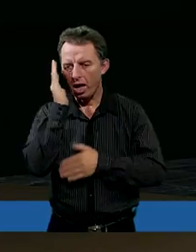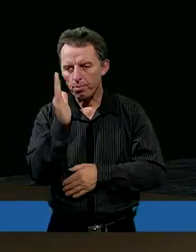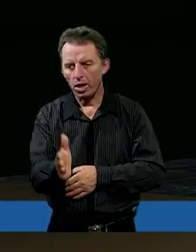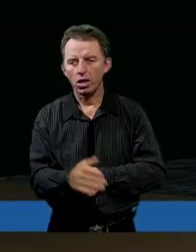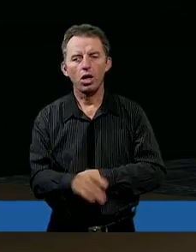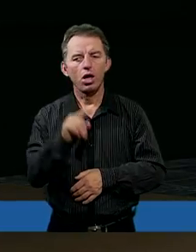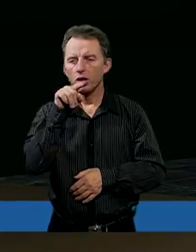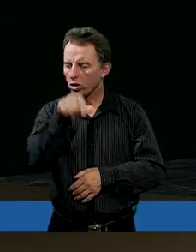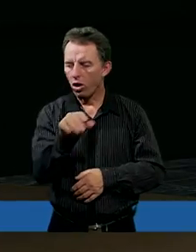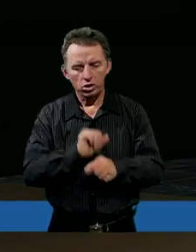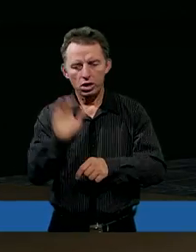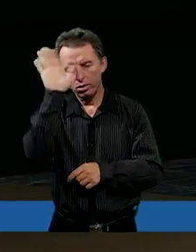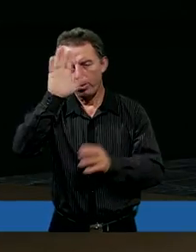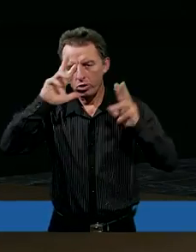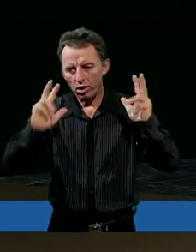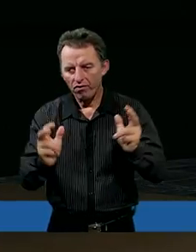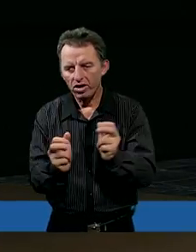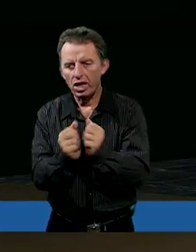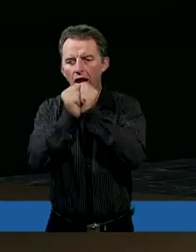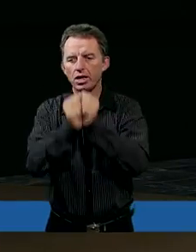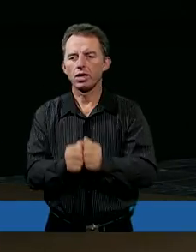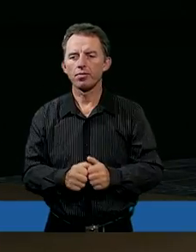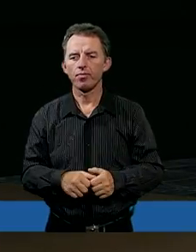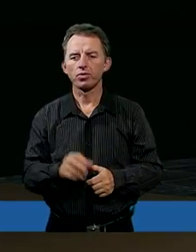To nie jest Boży wynalazek.